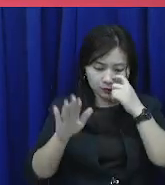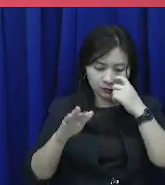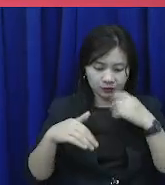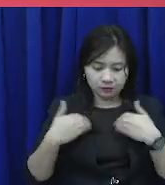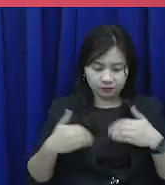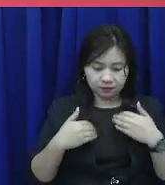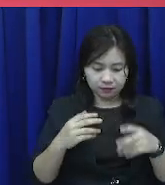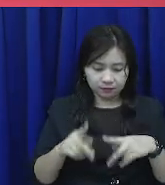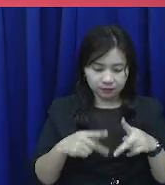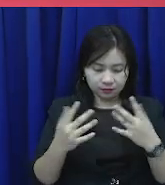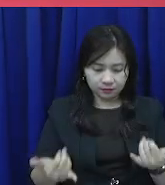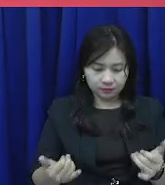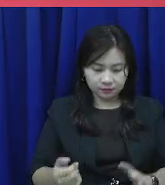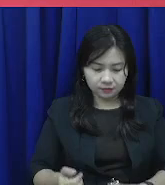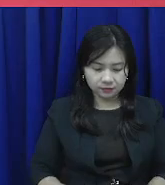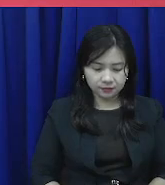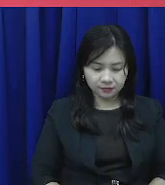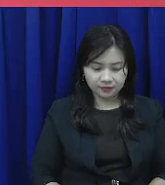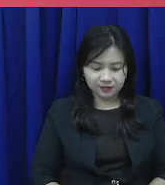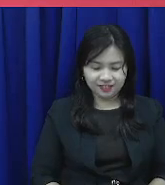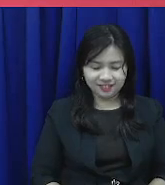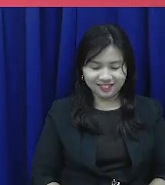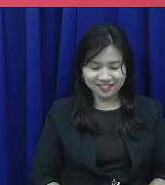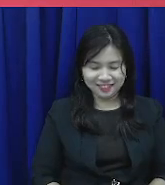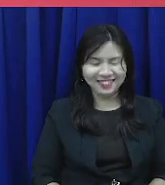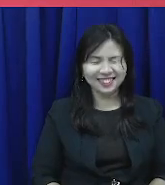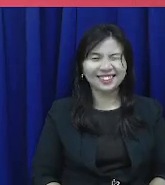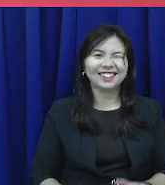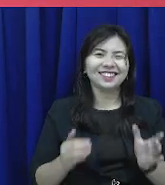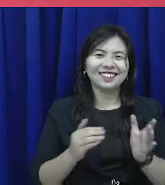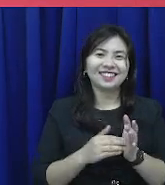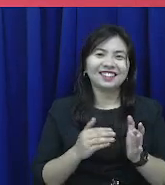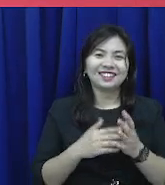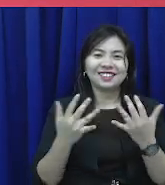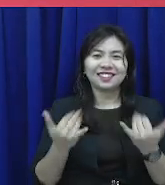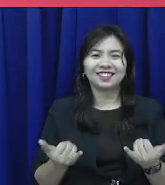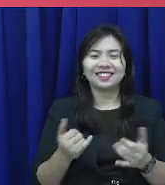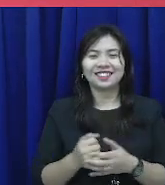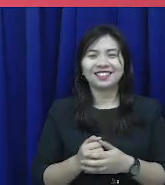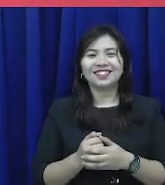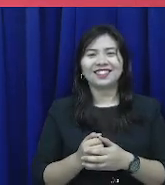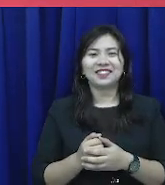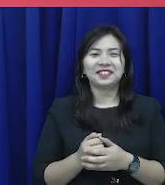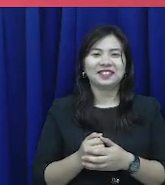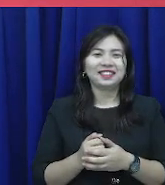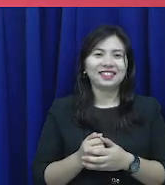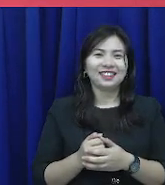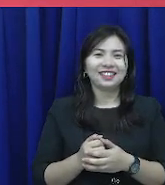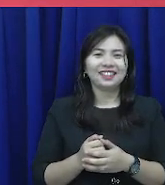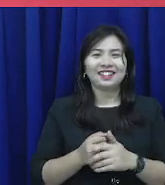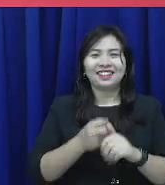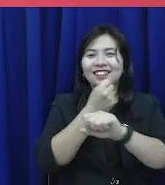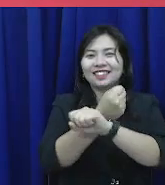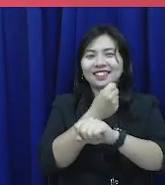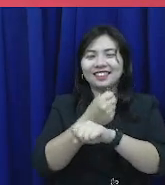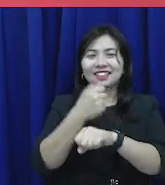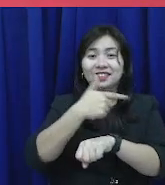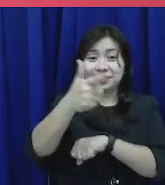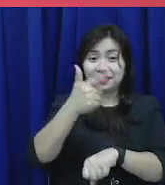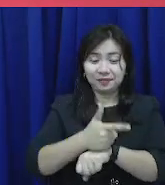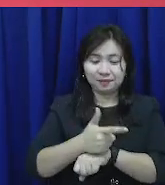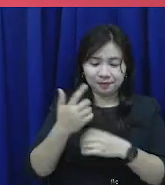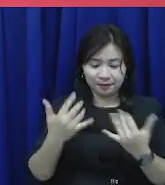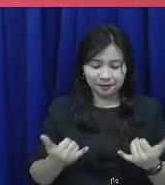ground pa ninyo stony ground thorny ground It's like the wayside ground you see shallow